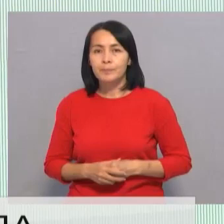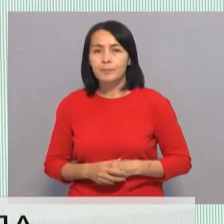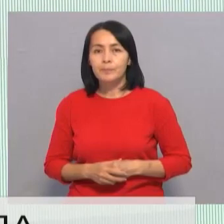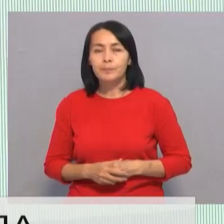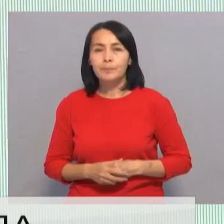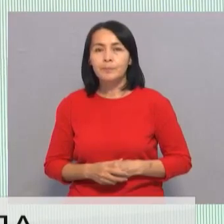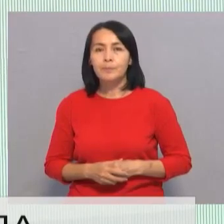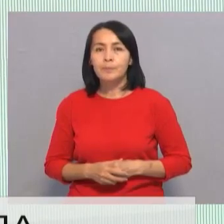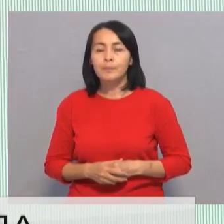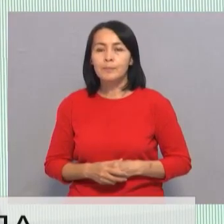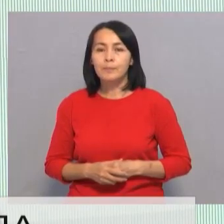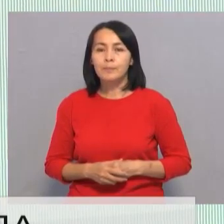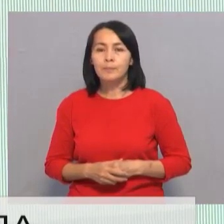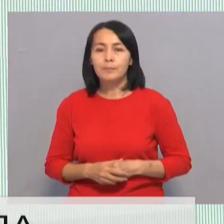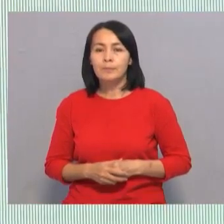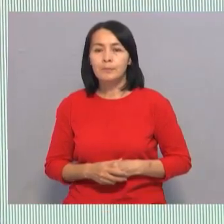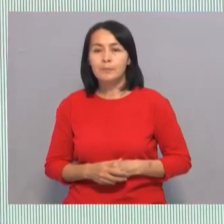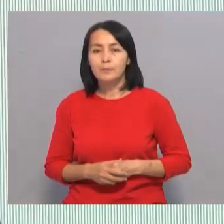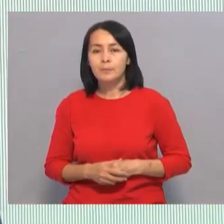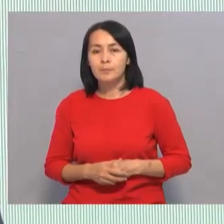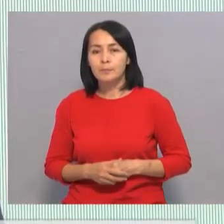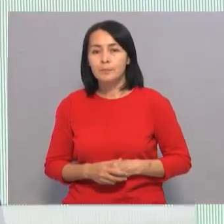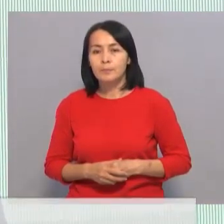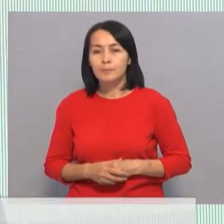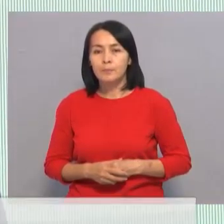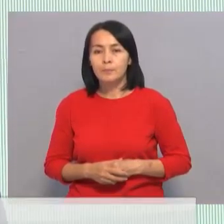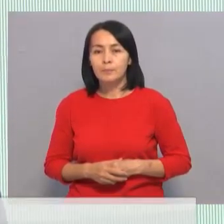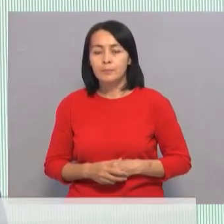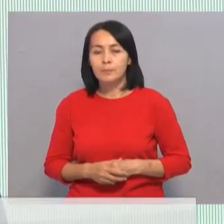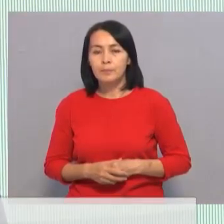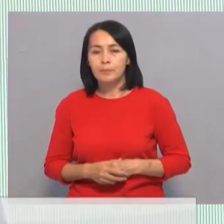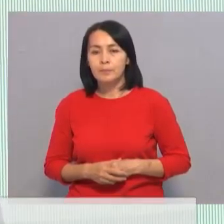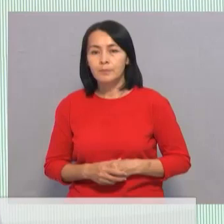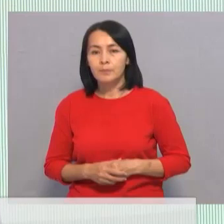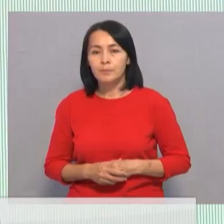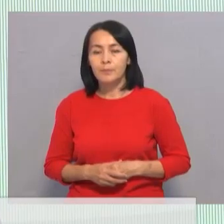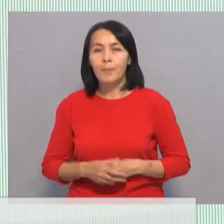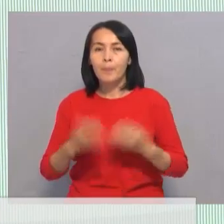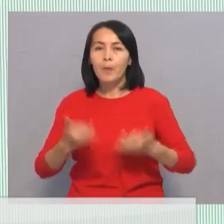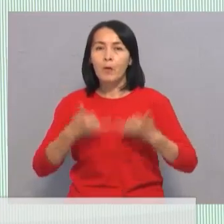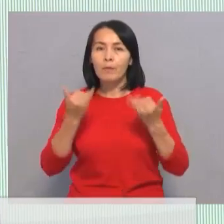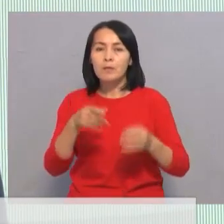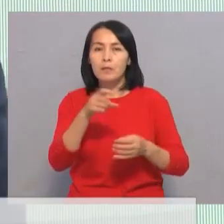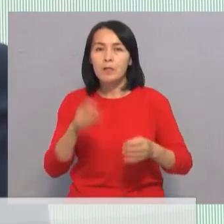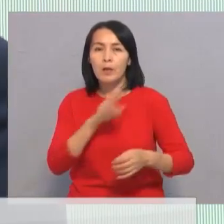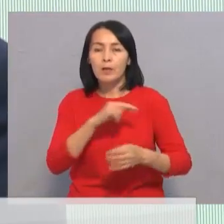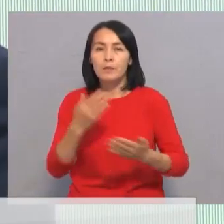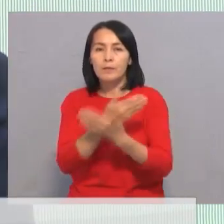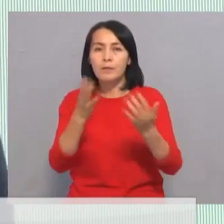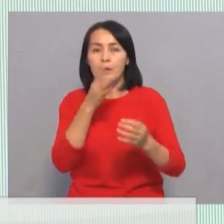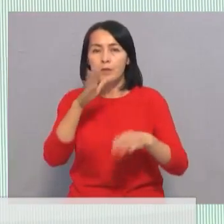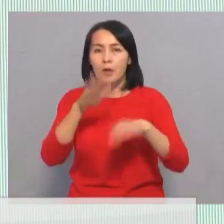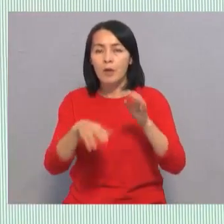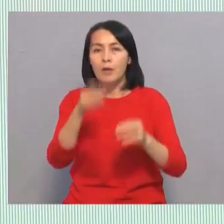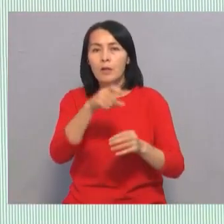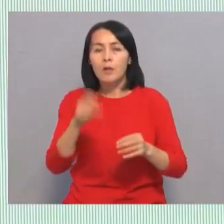Еңбек адамдарының қоғамдағы өнегесі бәсі бейік болу тез. Уважение к человеку труда во все времена